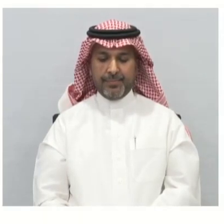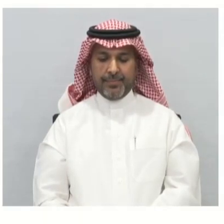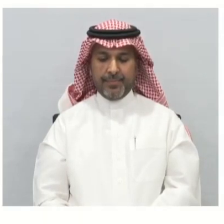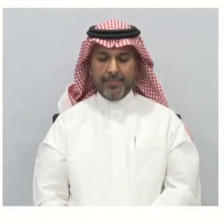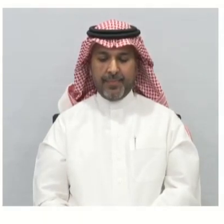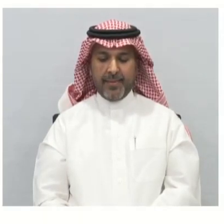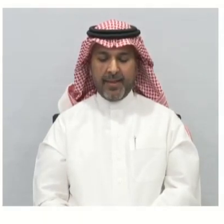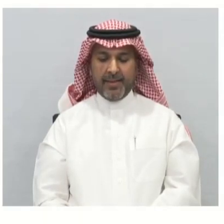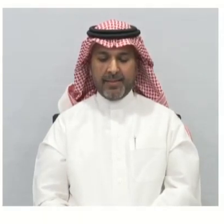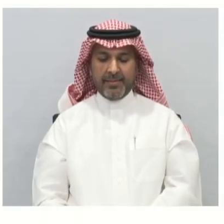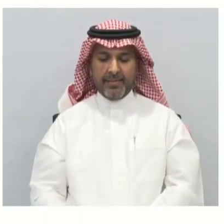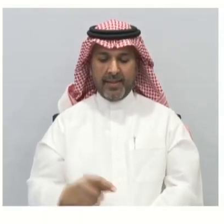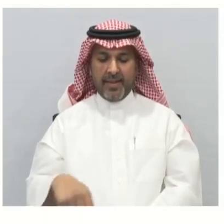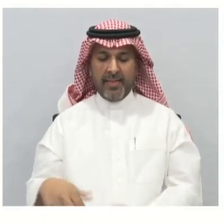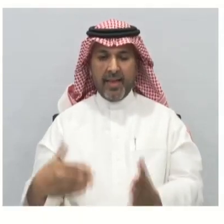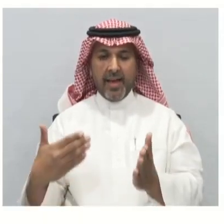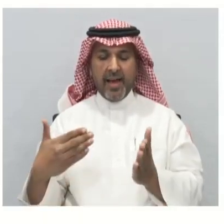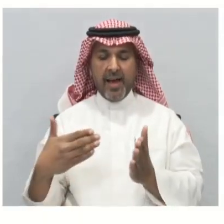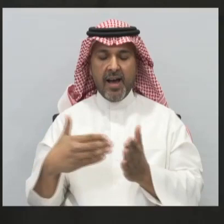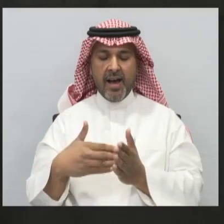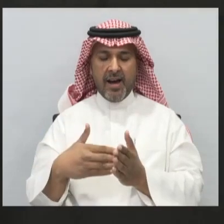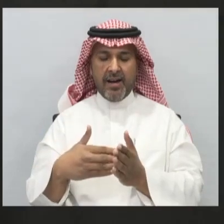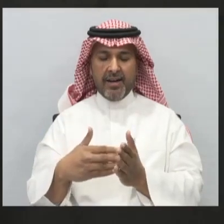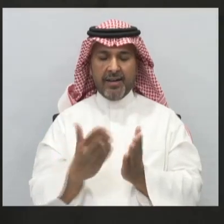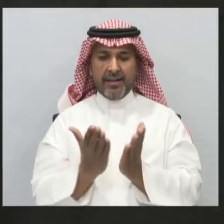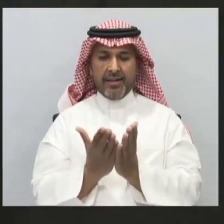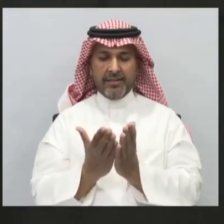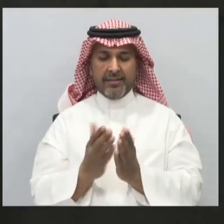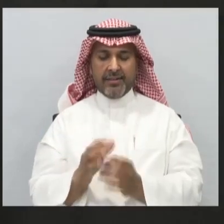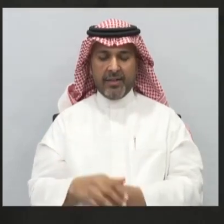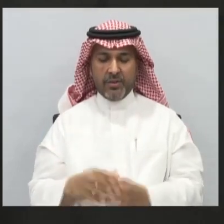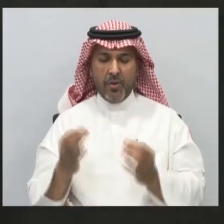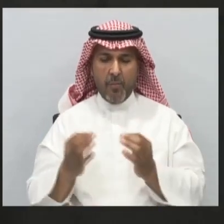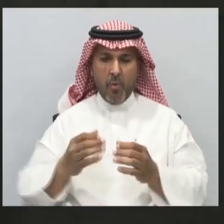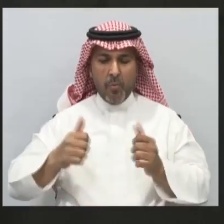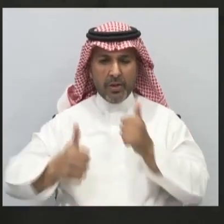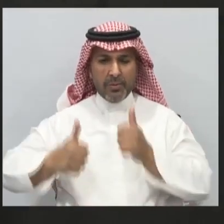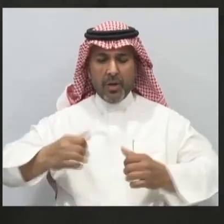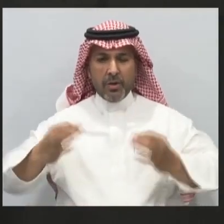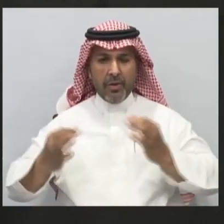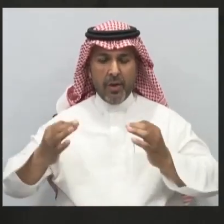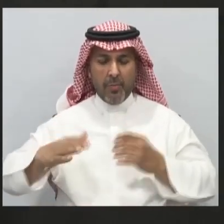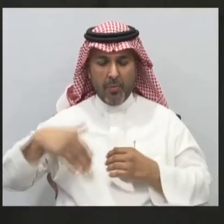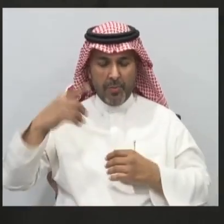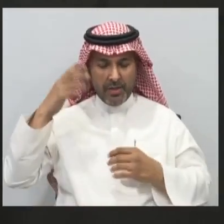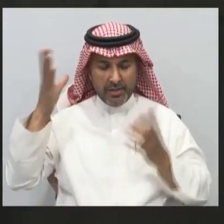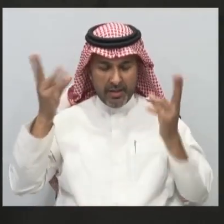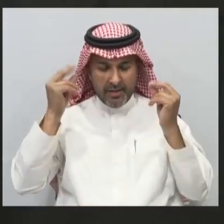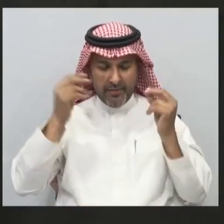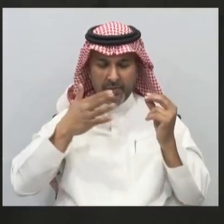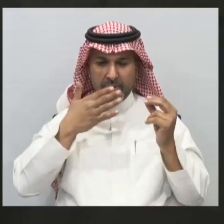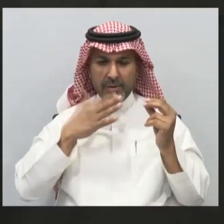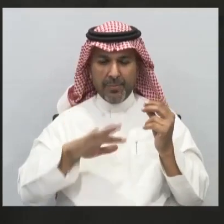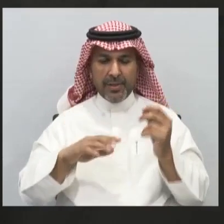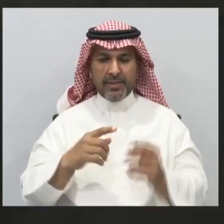وصلنا لنهايه اختبارنا الاختبارات جدا مهمه تعود نفسك على الاختبارات تقرا الاسئله تعود